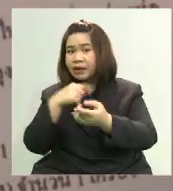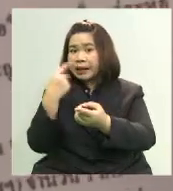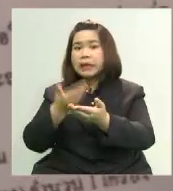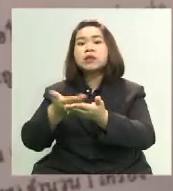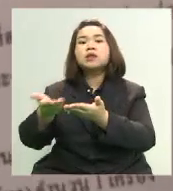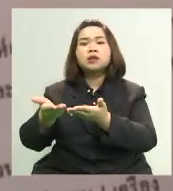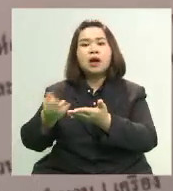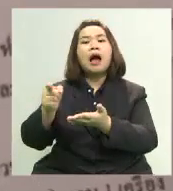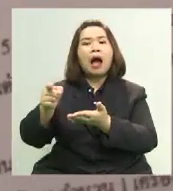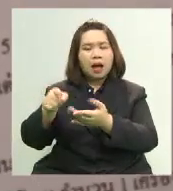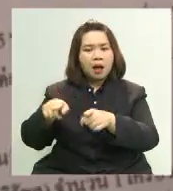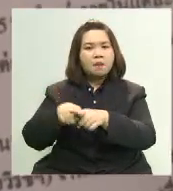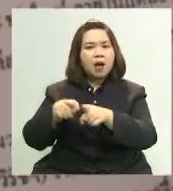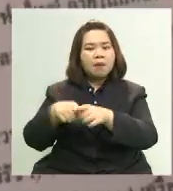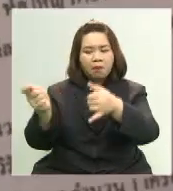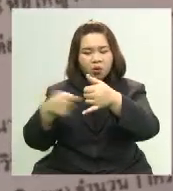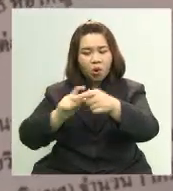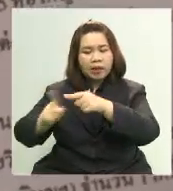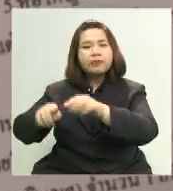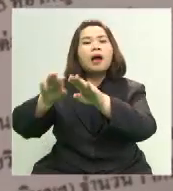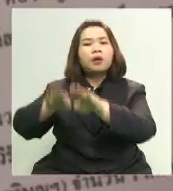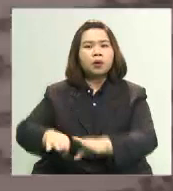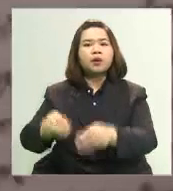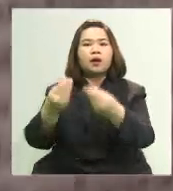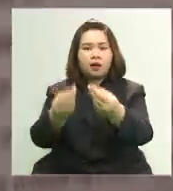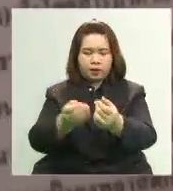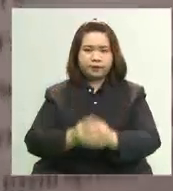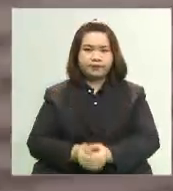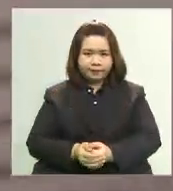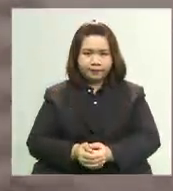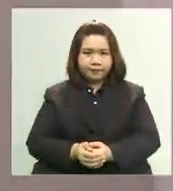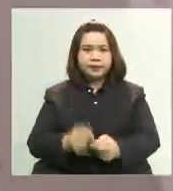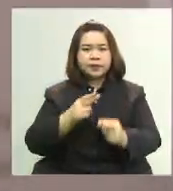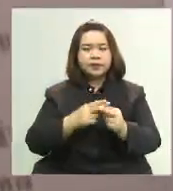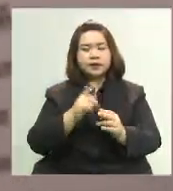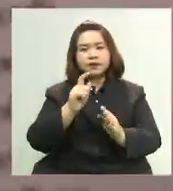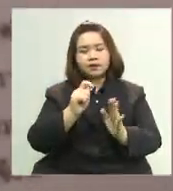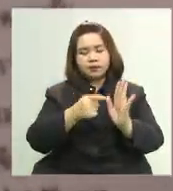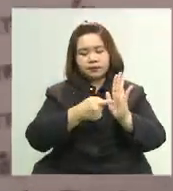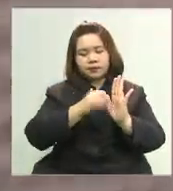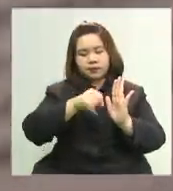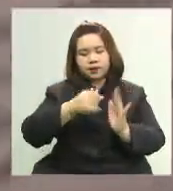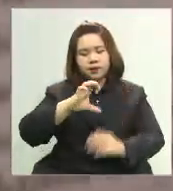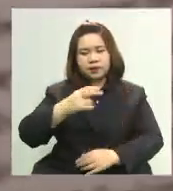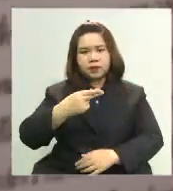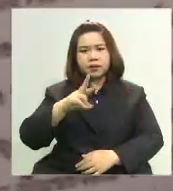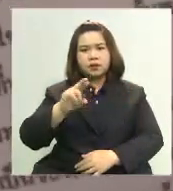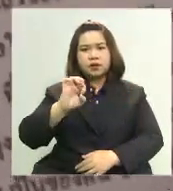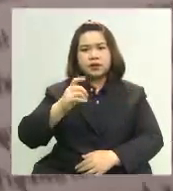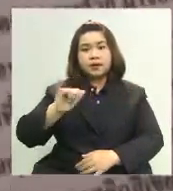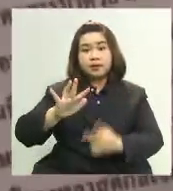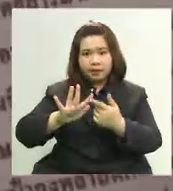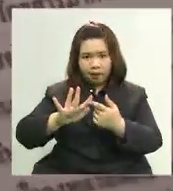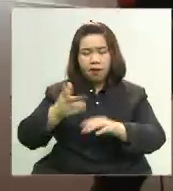นั้นได้รับการลดหย่อนโทษค่ะโดยวันนี้ค่ะนายอัจฉริยะเรืองรัตนพงศ์ประธานชมรมช่วยเหลือเหยื่ออาชญากร